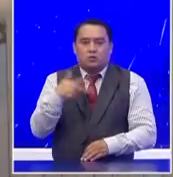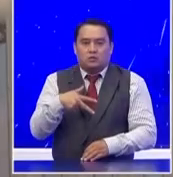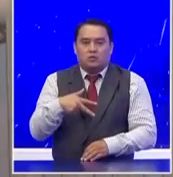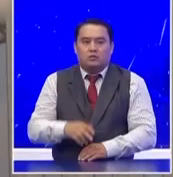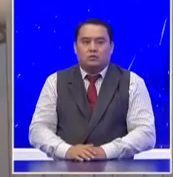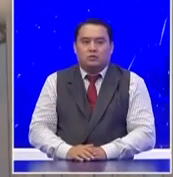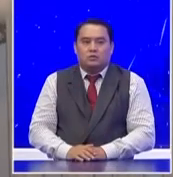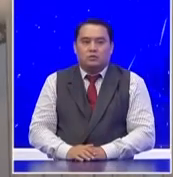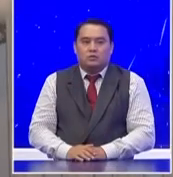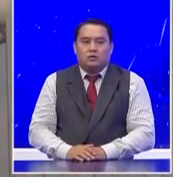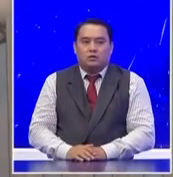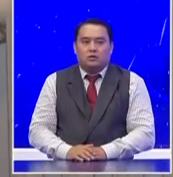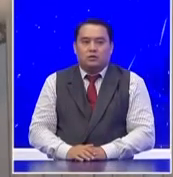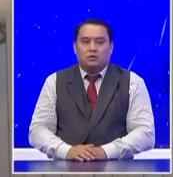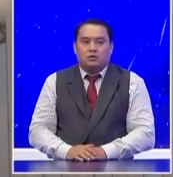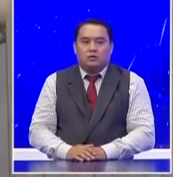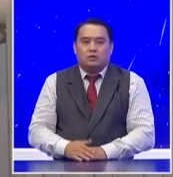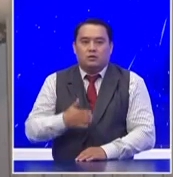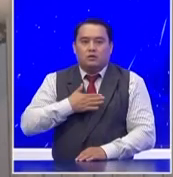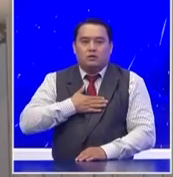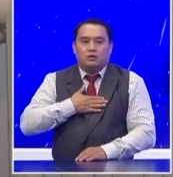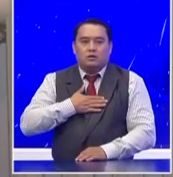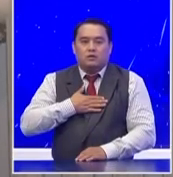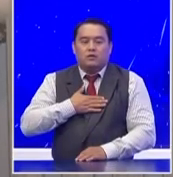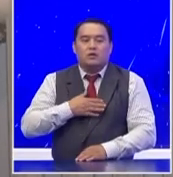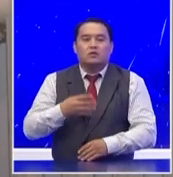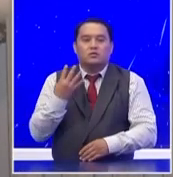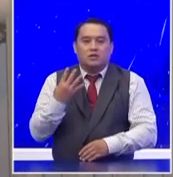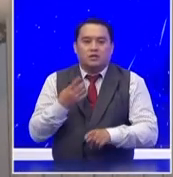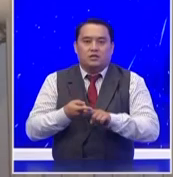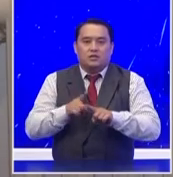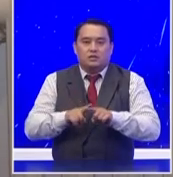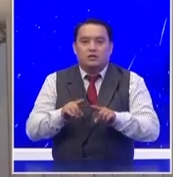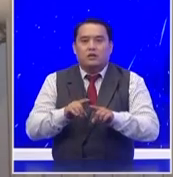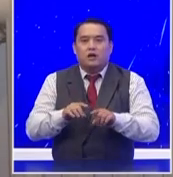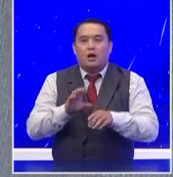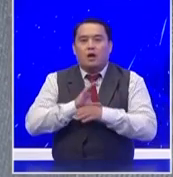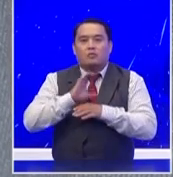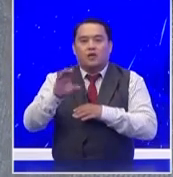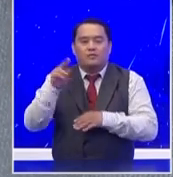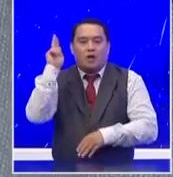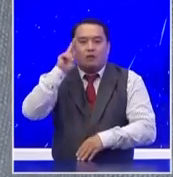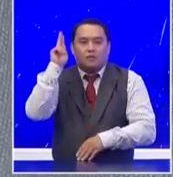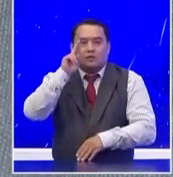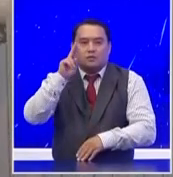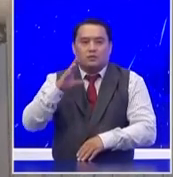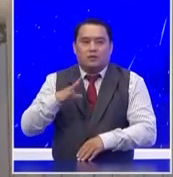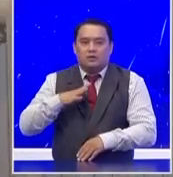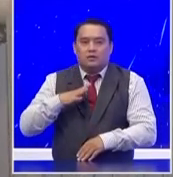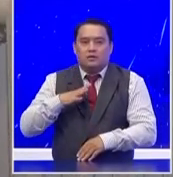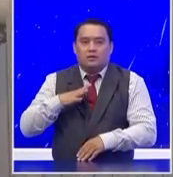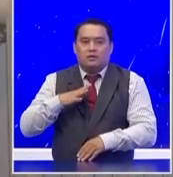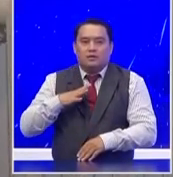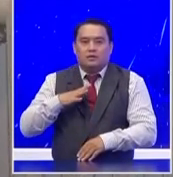них. В нашем распоряжении 4 учебных учреждения, в которые мы можем отправить учиться курсантов. Это 3 института и